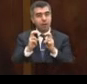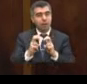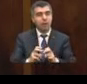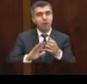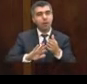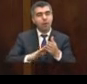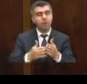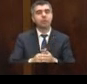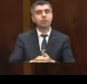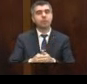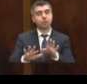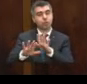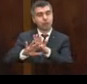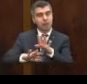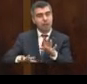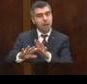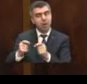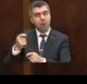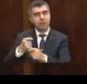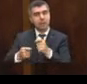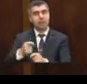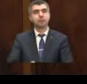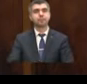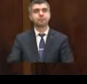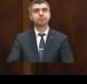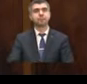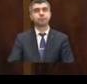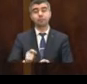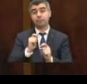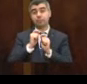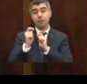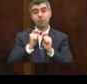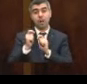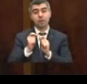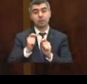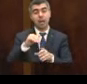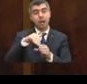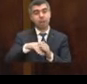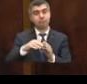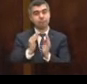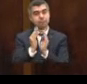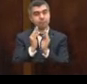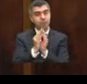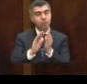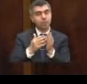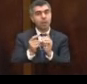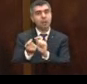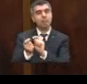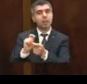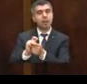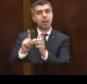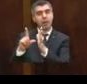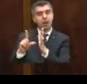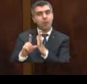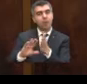على الصعيدين الاجتماعي والاقتصادي. نناقش في فريق العدالة والتنمية مشروع قانون المالية المعدل بحس